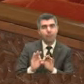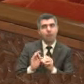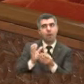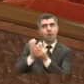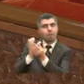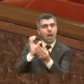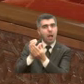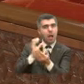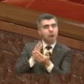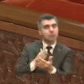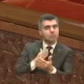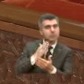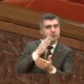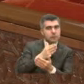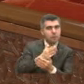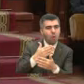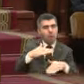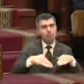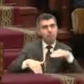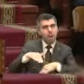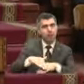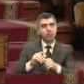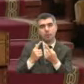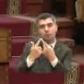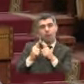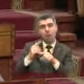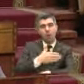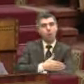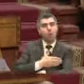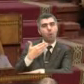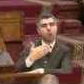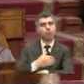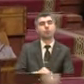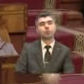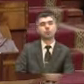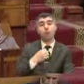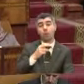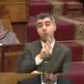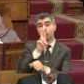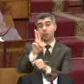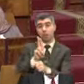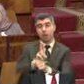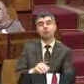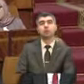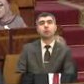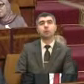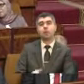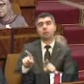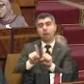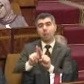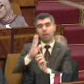الدولي أو بوسائل أخرى متسللين من بعض المعابر الحدودية. لذا نسألكم السيدة الوزيرة، هل لديكم